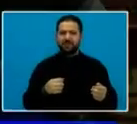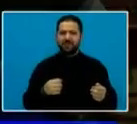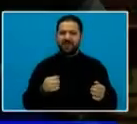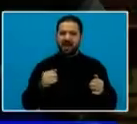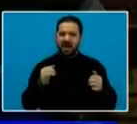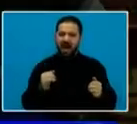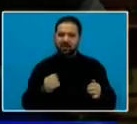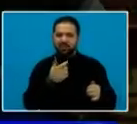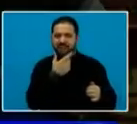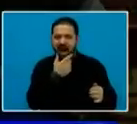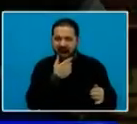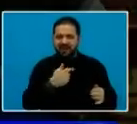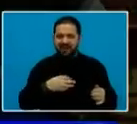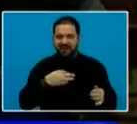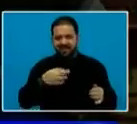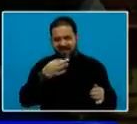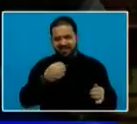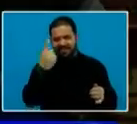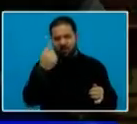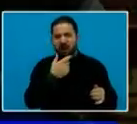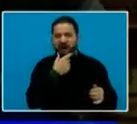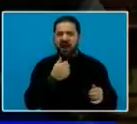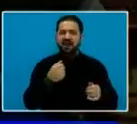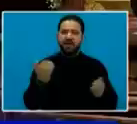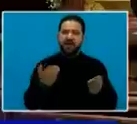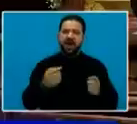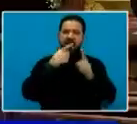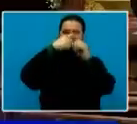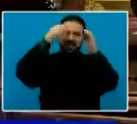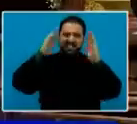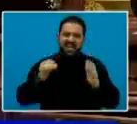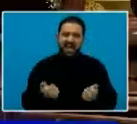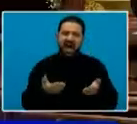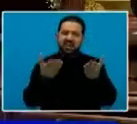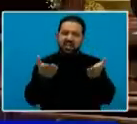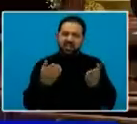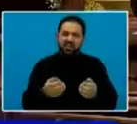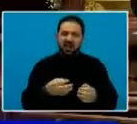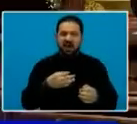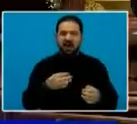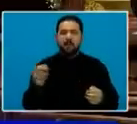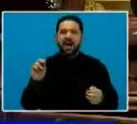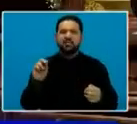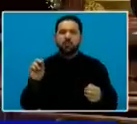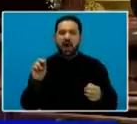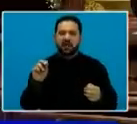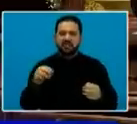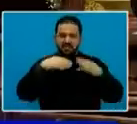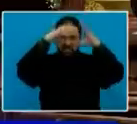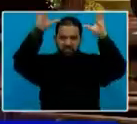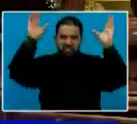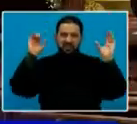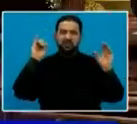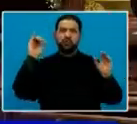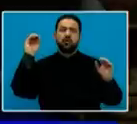cont și de acest lucru, sunt părinți care accentuează foarte mult. Ok? că e Sfântul Ioan Gură de Aur, că este înainte, eu știu,